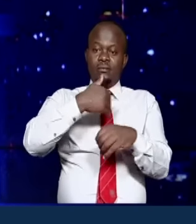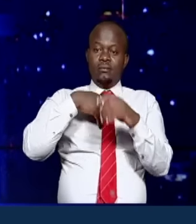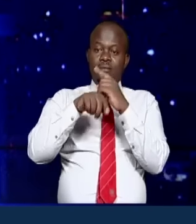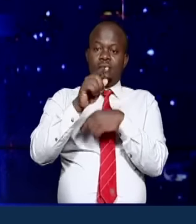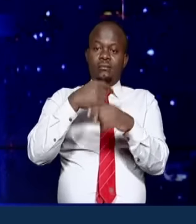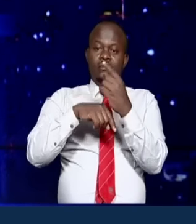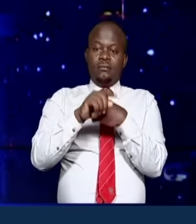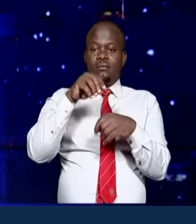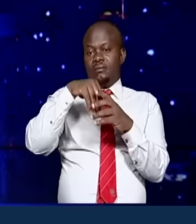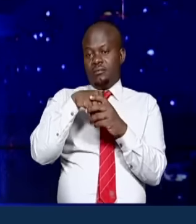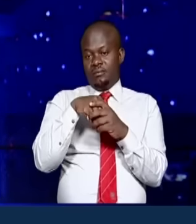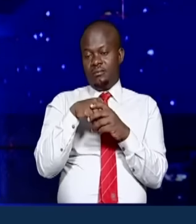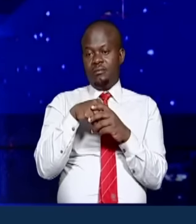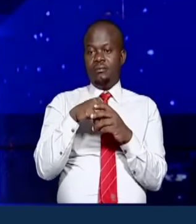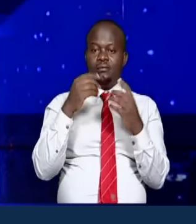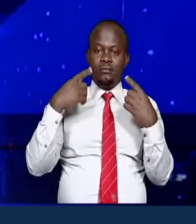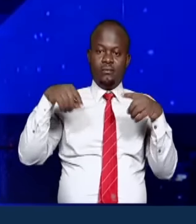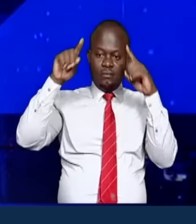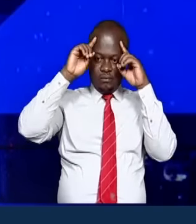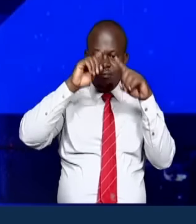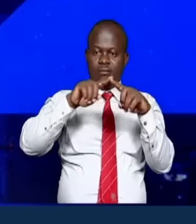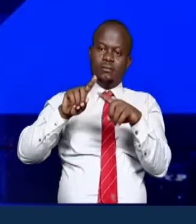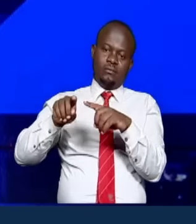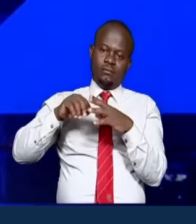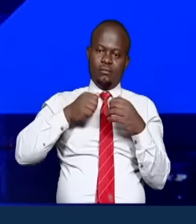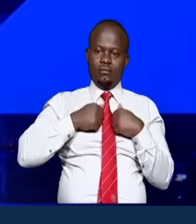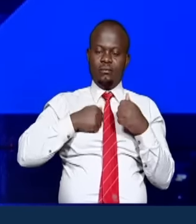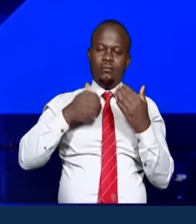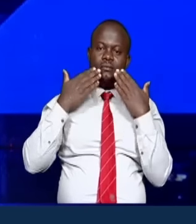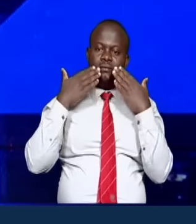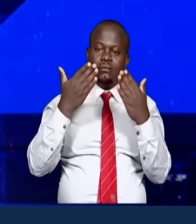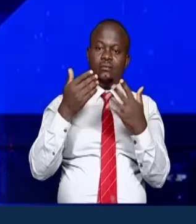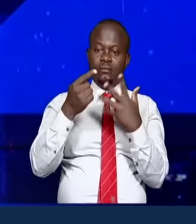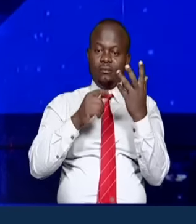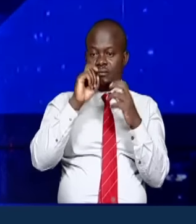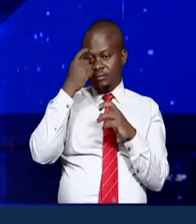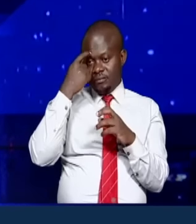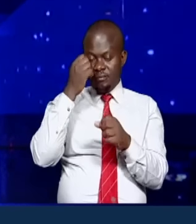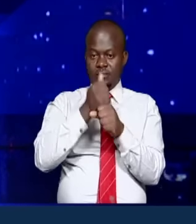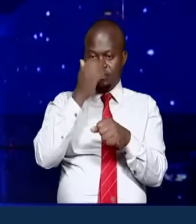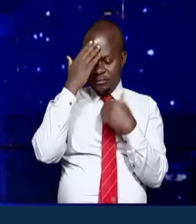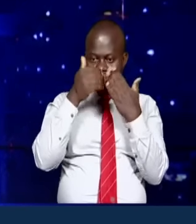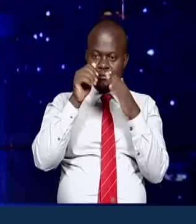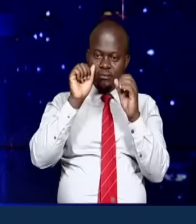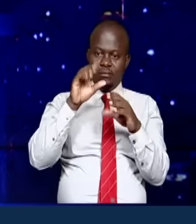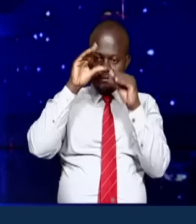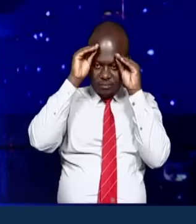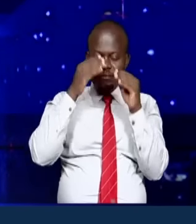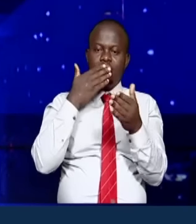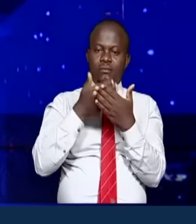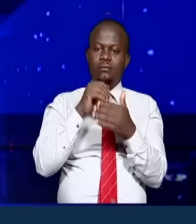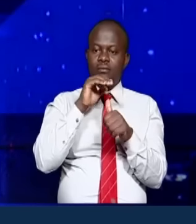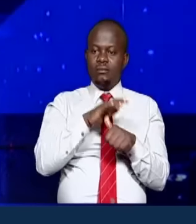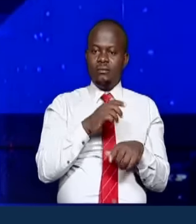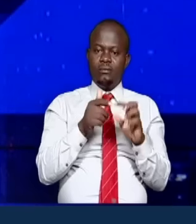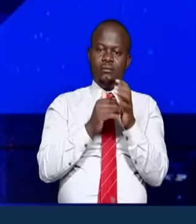ubumuga bo muri kaminuza zitandukanye zo mu Rwanda barashima ibyo leta yakoze kugira ngo babashe kwiga neza badahezwa